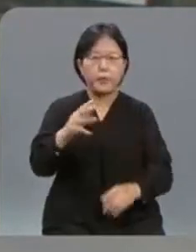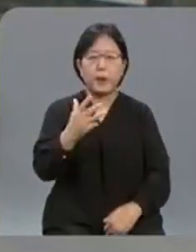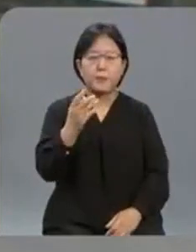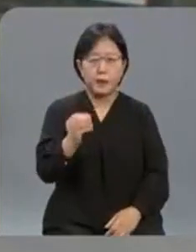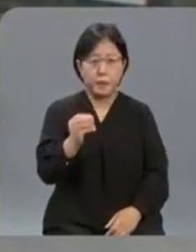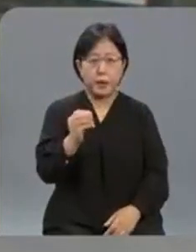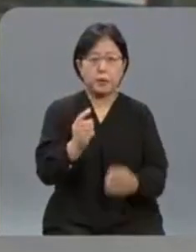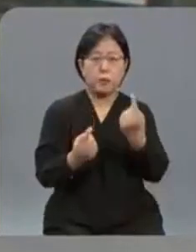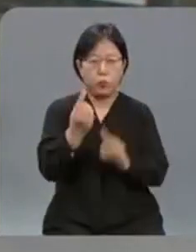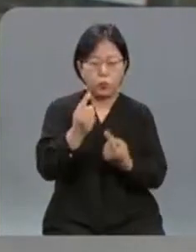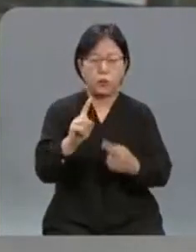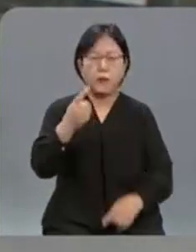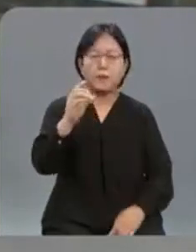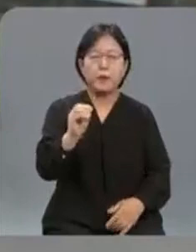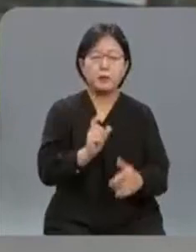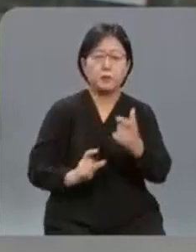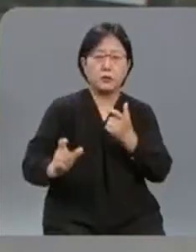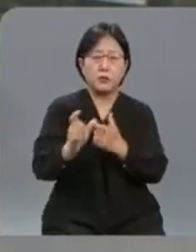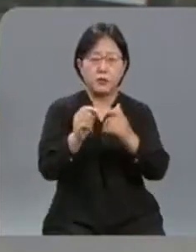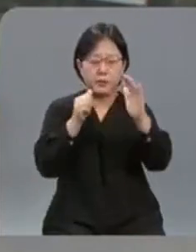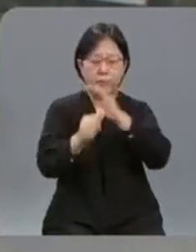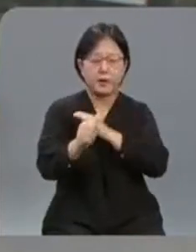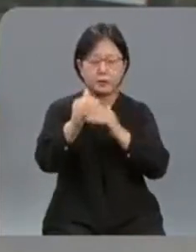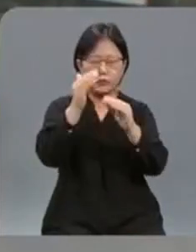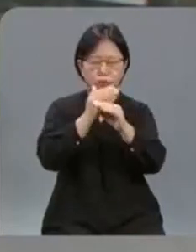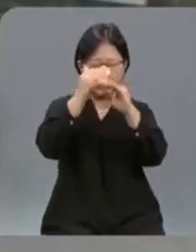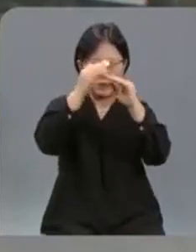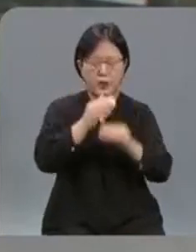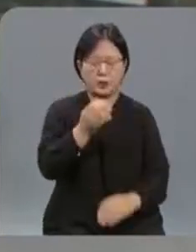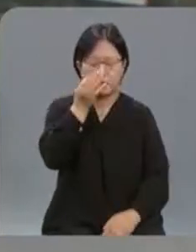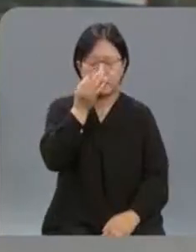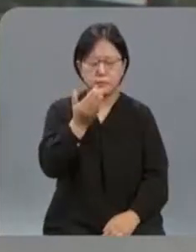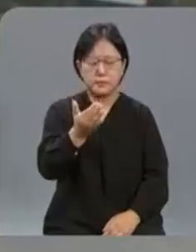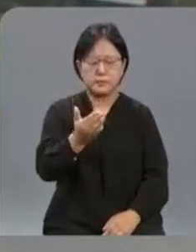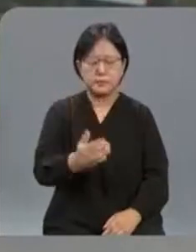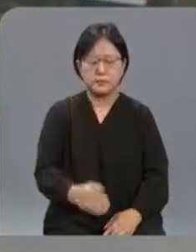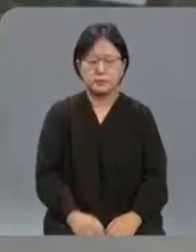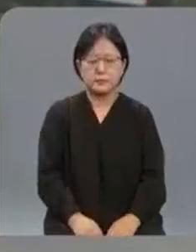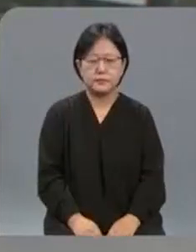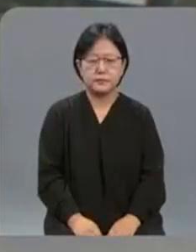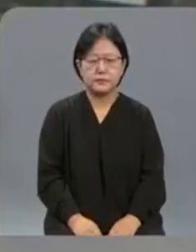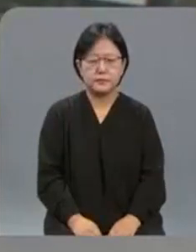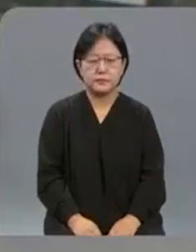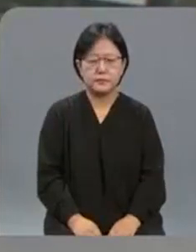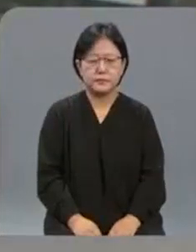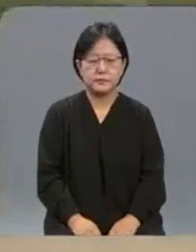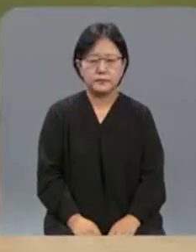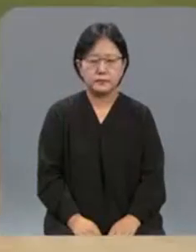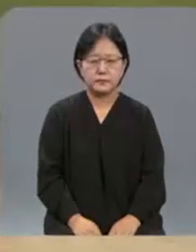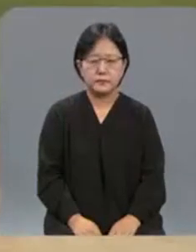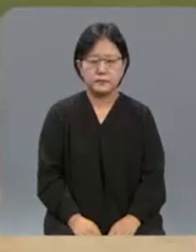800만 명보다 100만 명이 더 찾았습니다. 보도에 손준수 기자입니다.